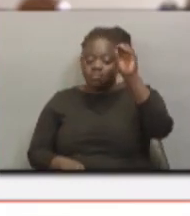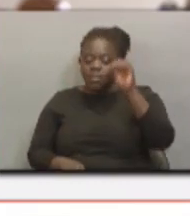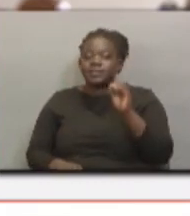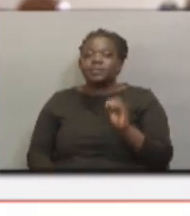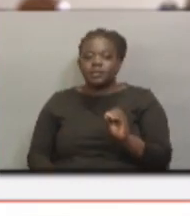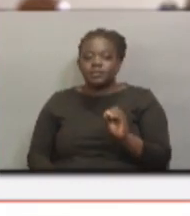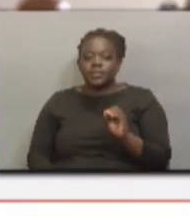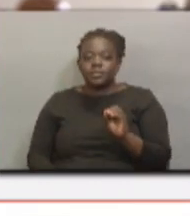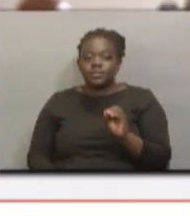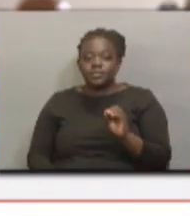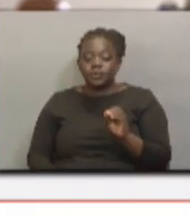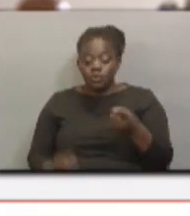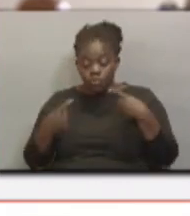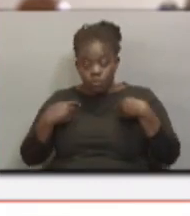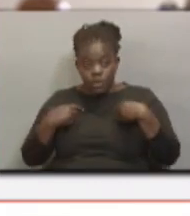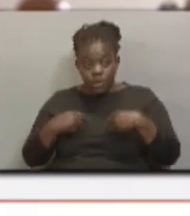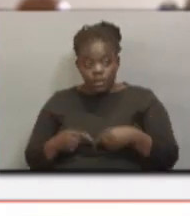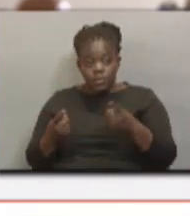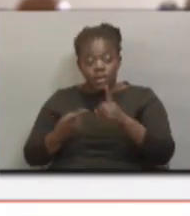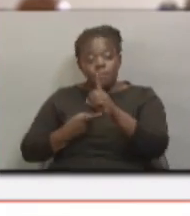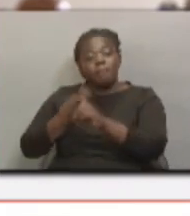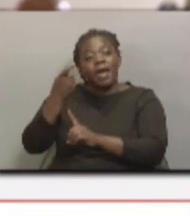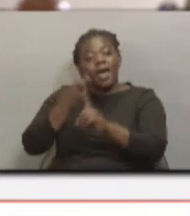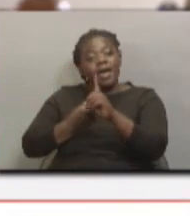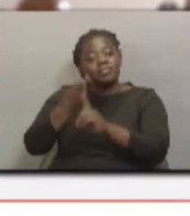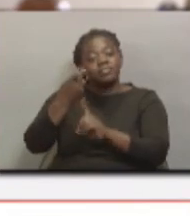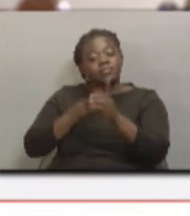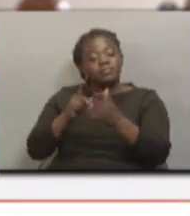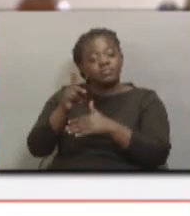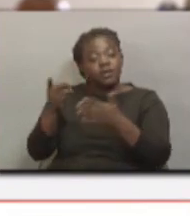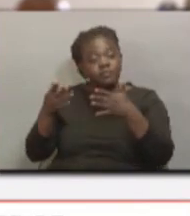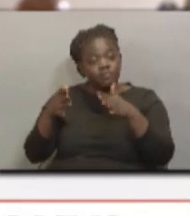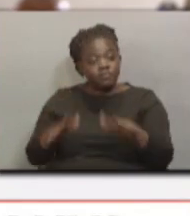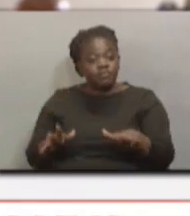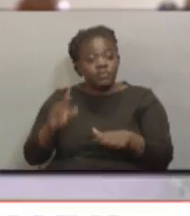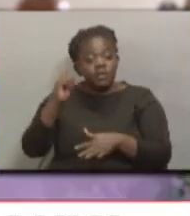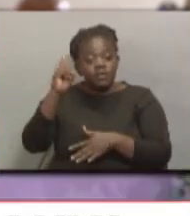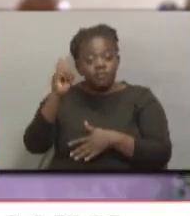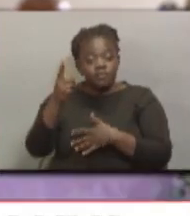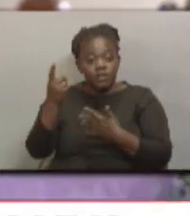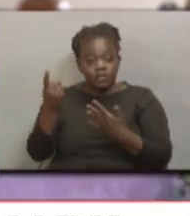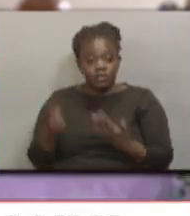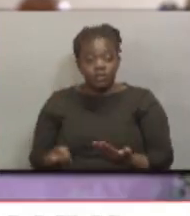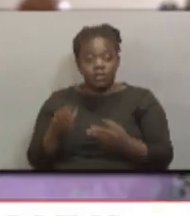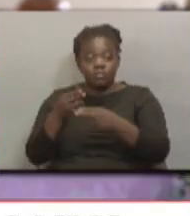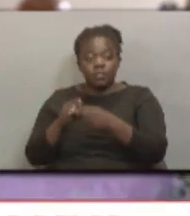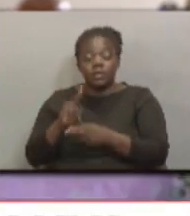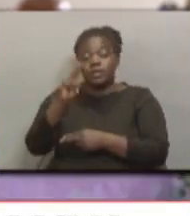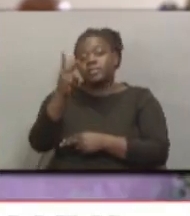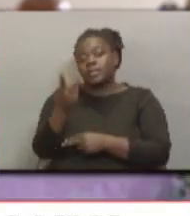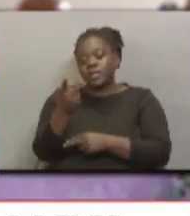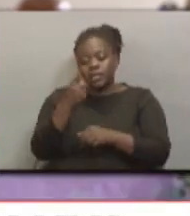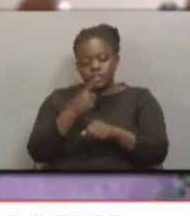8%. We are paying it monthly. Yes, and we finished the first lot and now we borrow the second one.